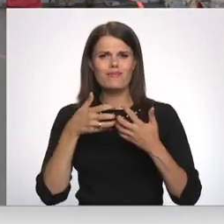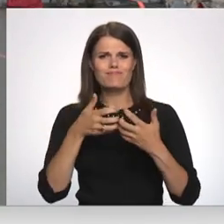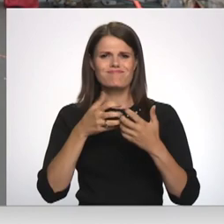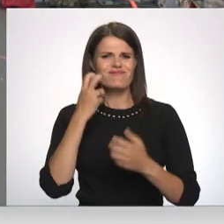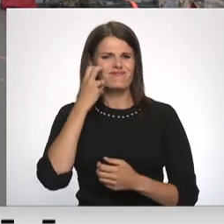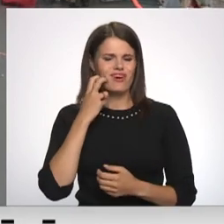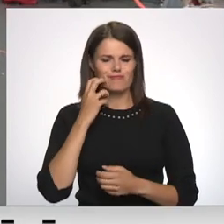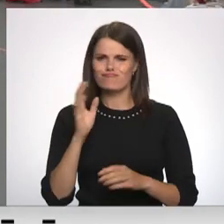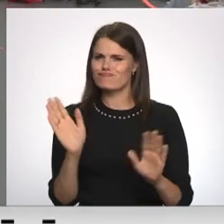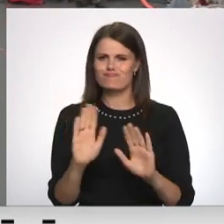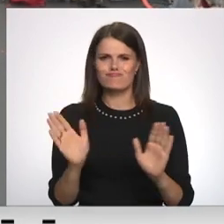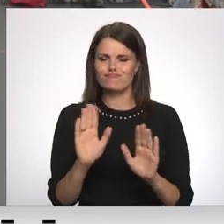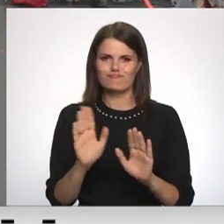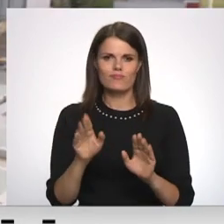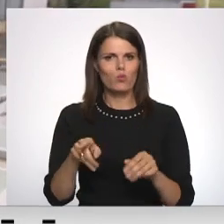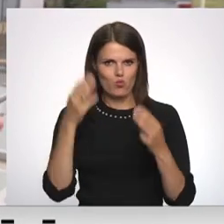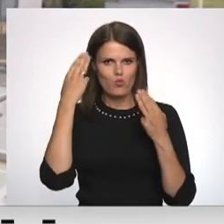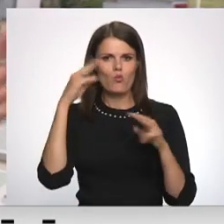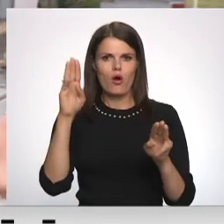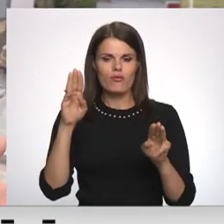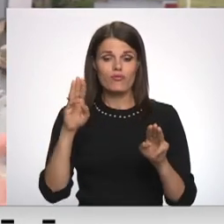ir novecojušas, stāsta kapteinis.